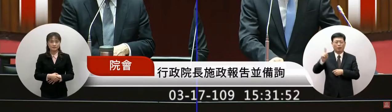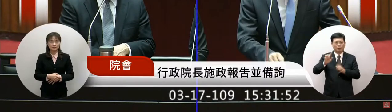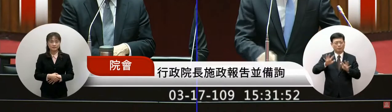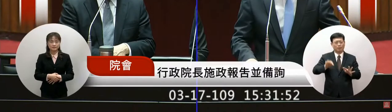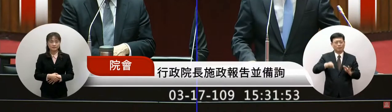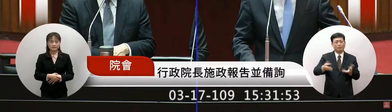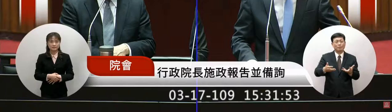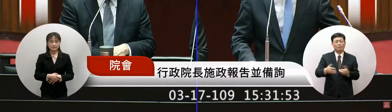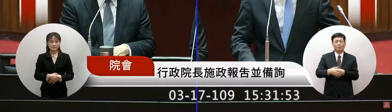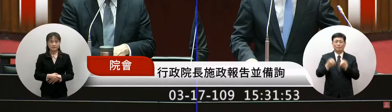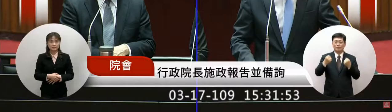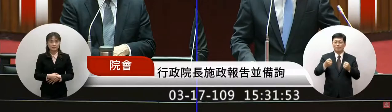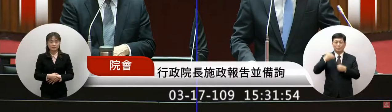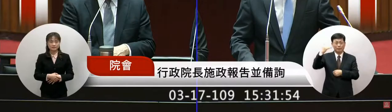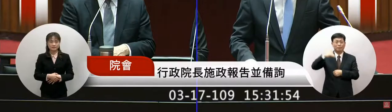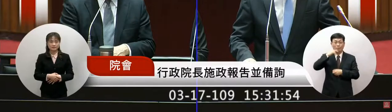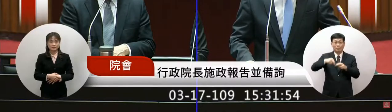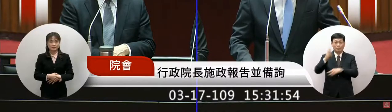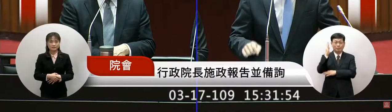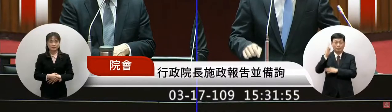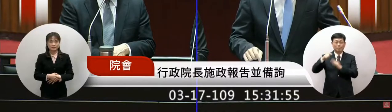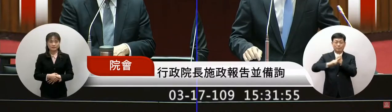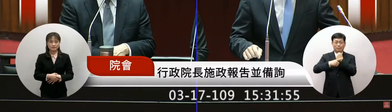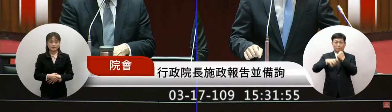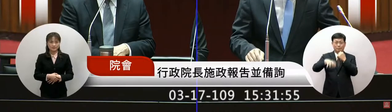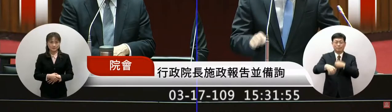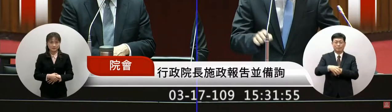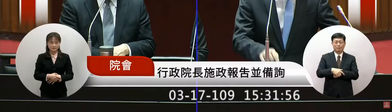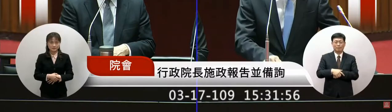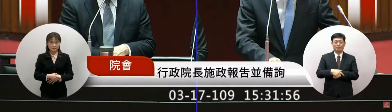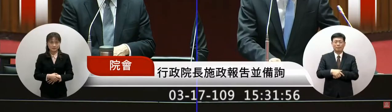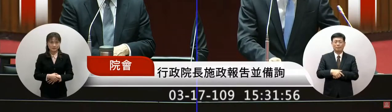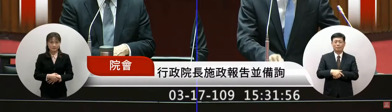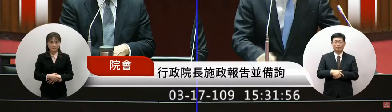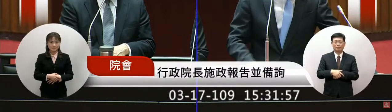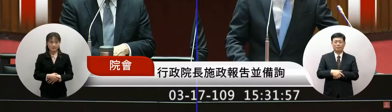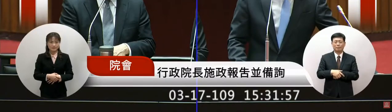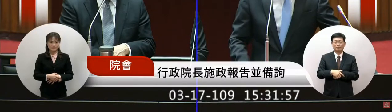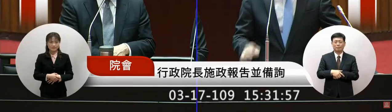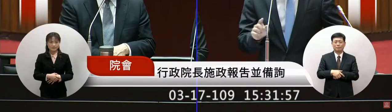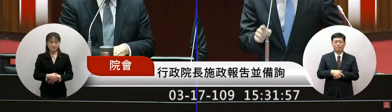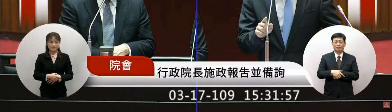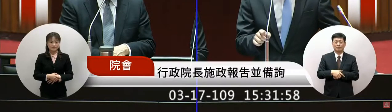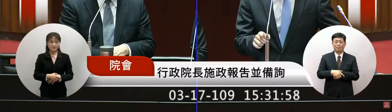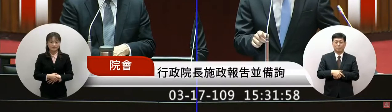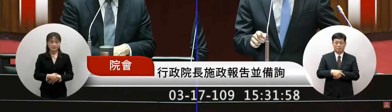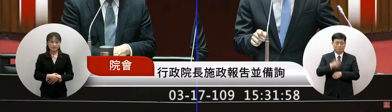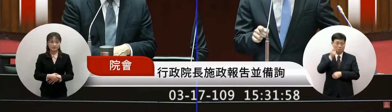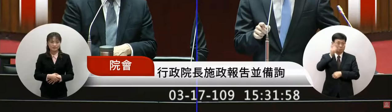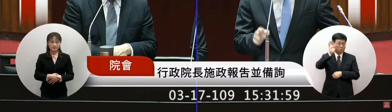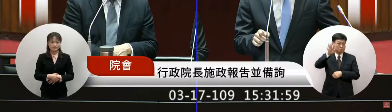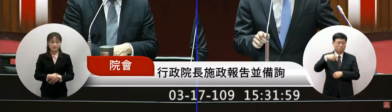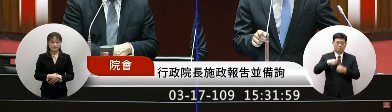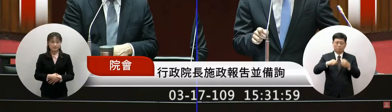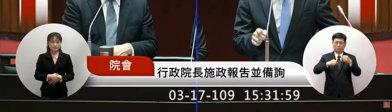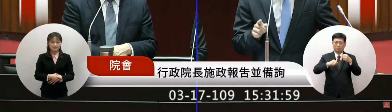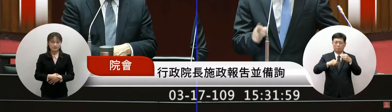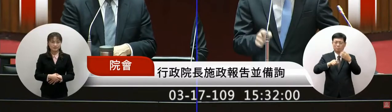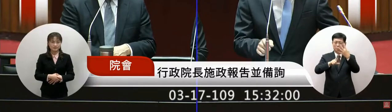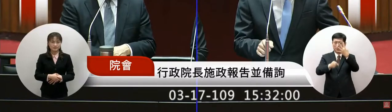这个案呢，伫咧高等行政法院，高等行政法院，后个月